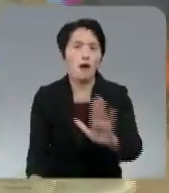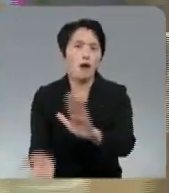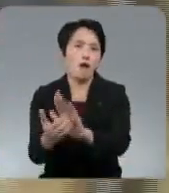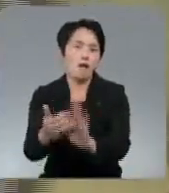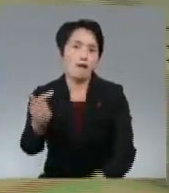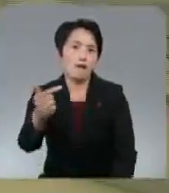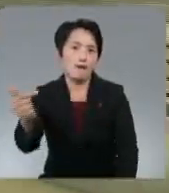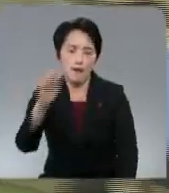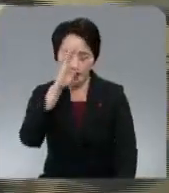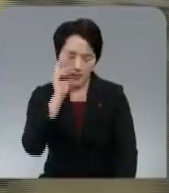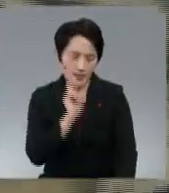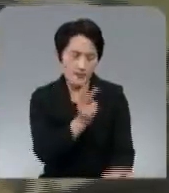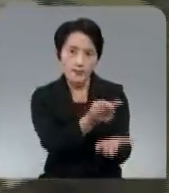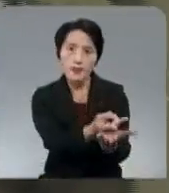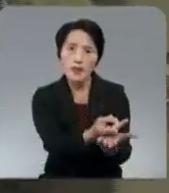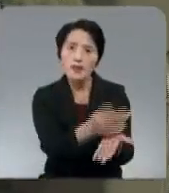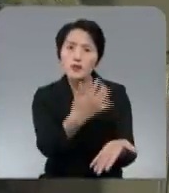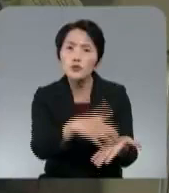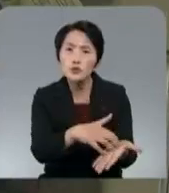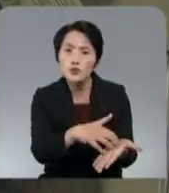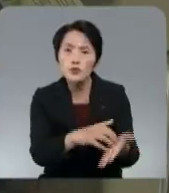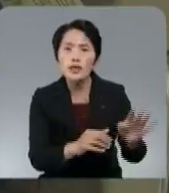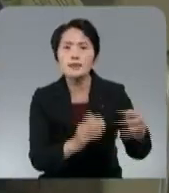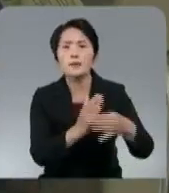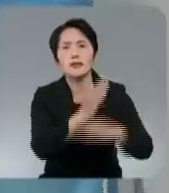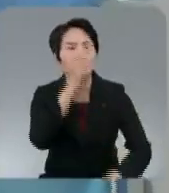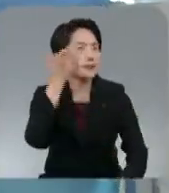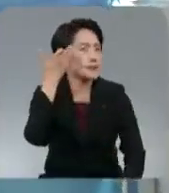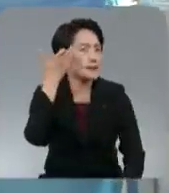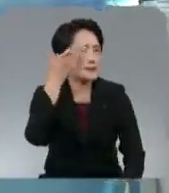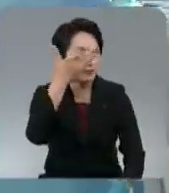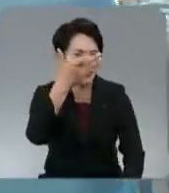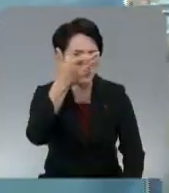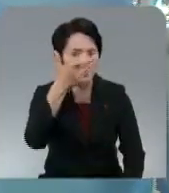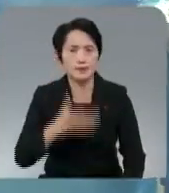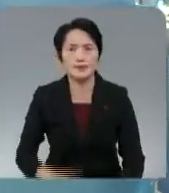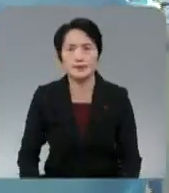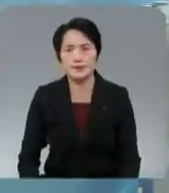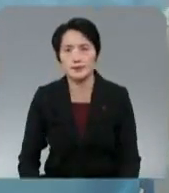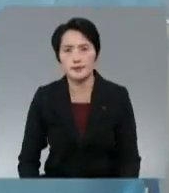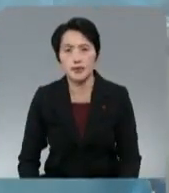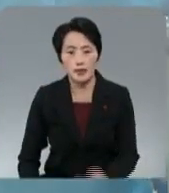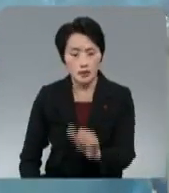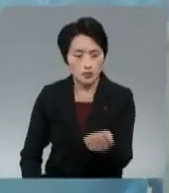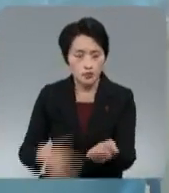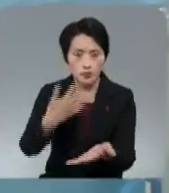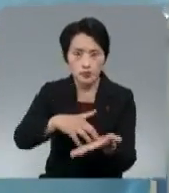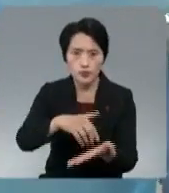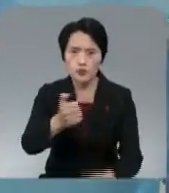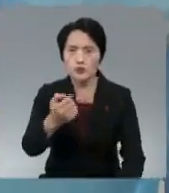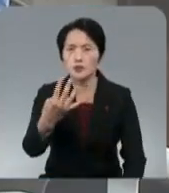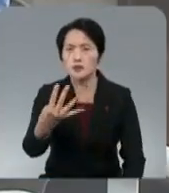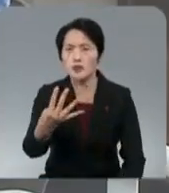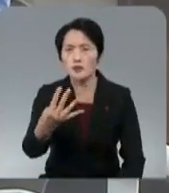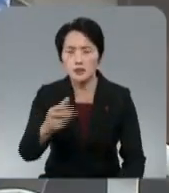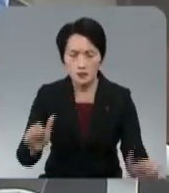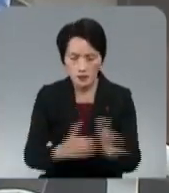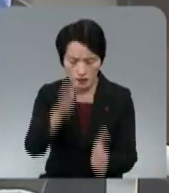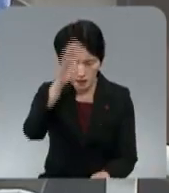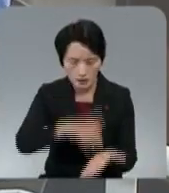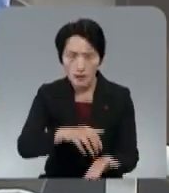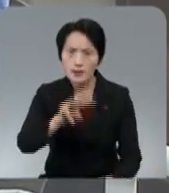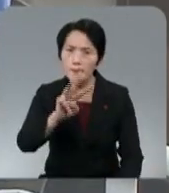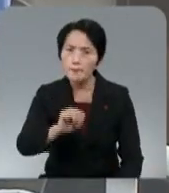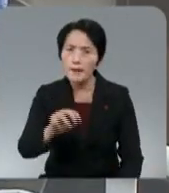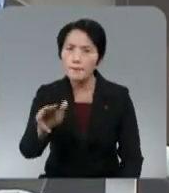covid-19 trong cuộc họp của ủy ban phòng chống tai nạn và quản lý an toàn Trung ương vào ngày 9 tháng 12 tới sau đó chính phủ sẽ tổ chức trưng